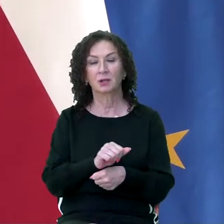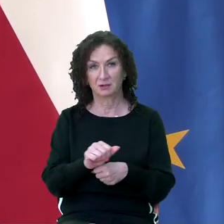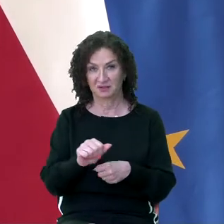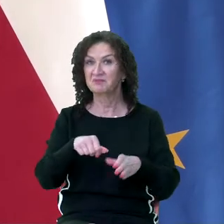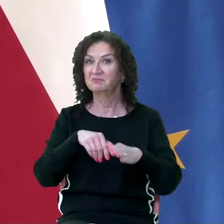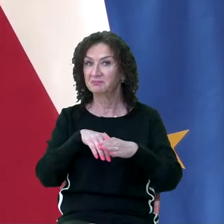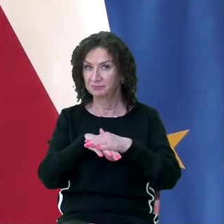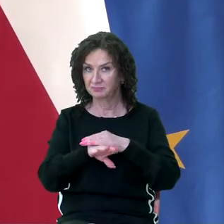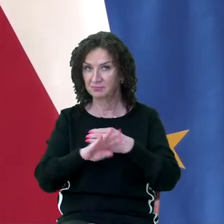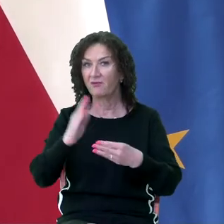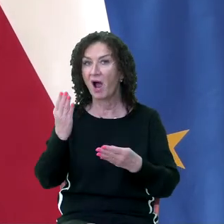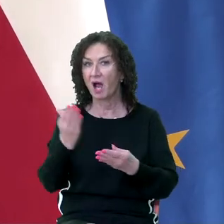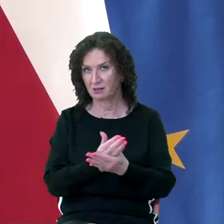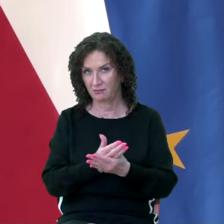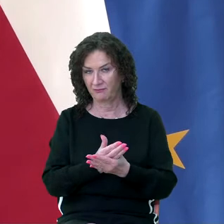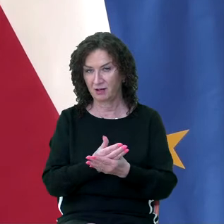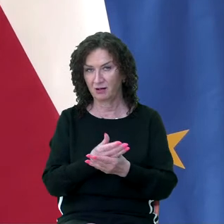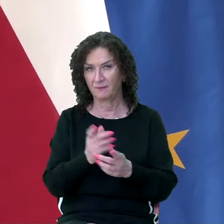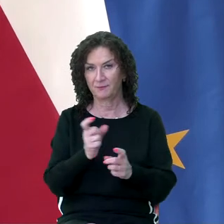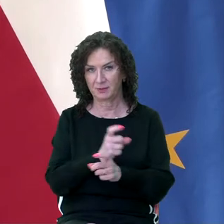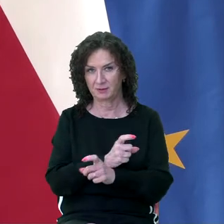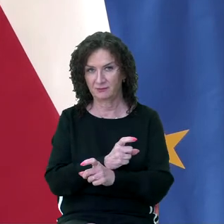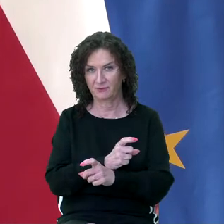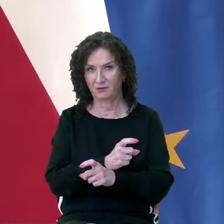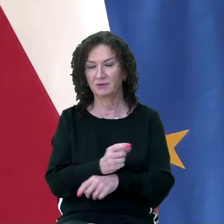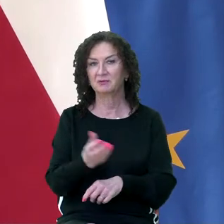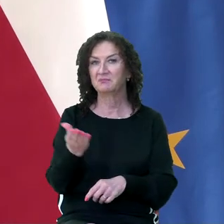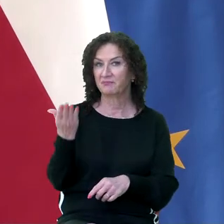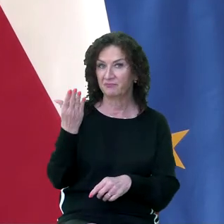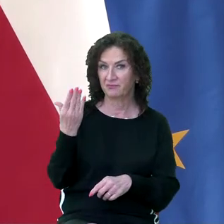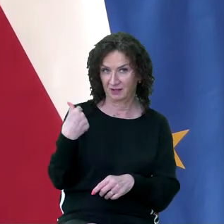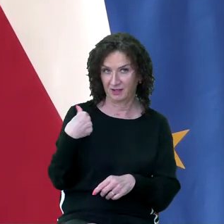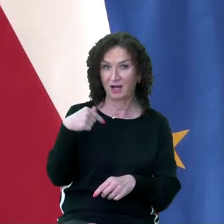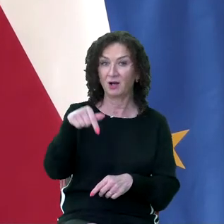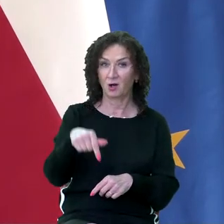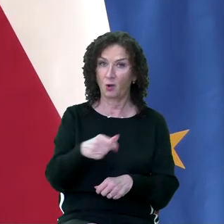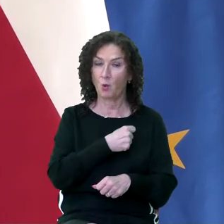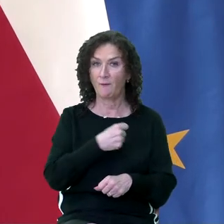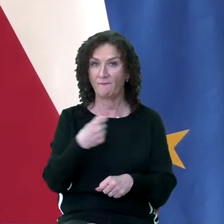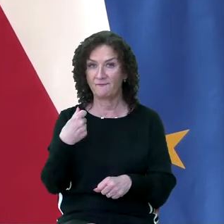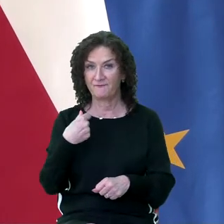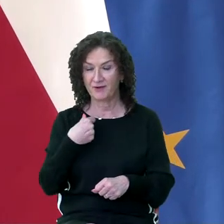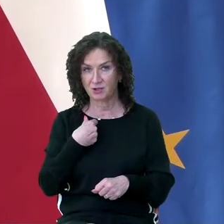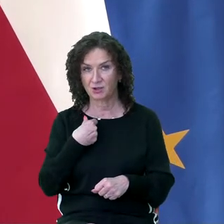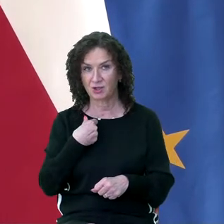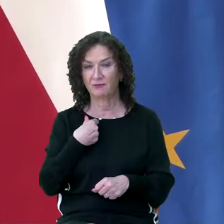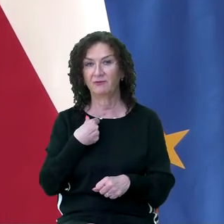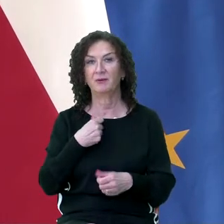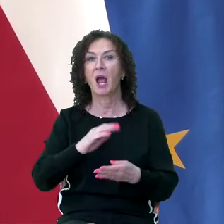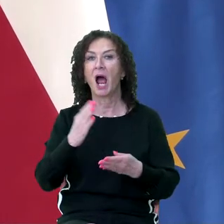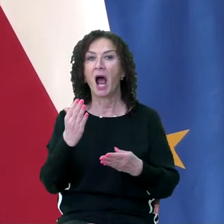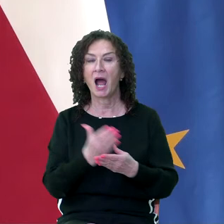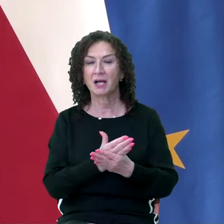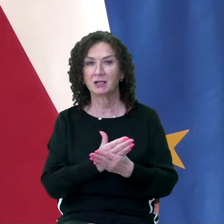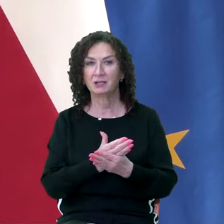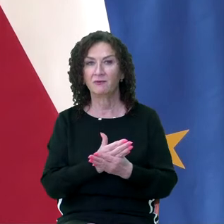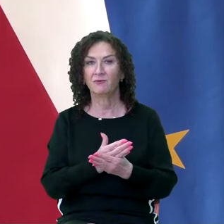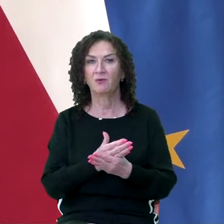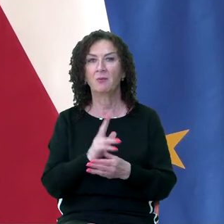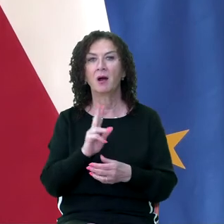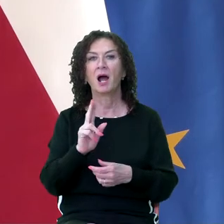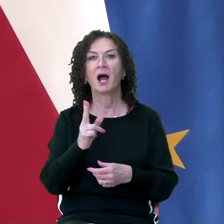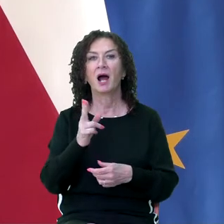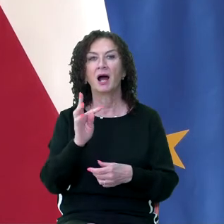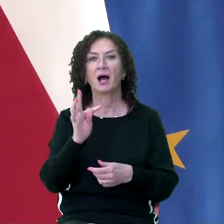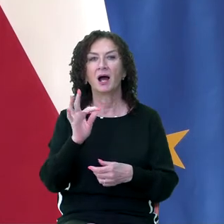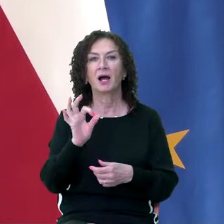archiwach państwowych. Całkiem niedaleko, bo na terenie Warszawy, w Archiwum Akt Nowych przy ulicy Hankiewicza. Jeśli Państwo